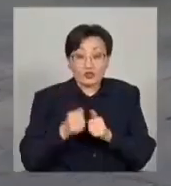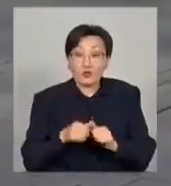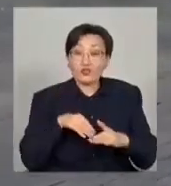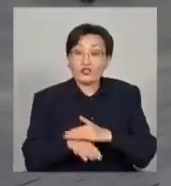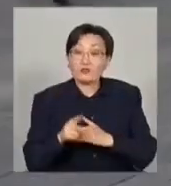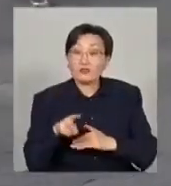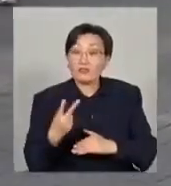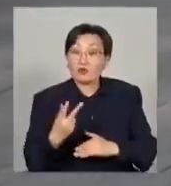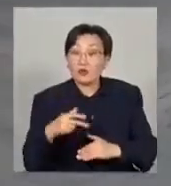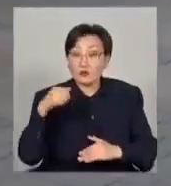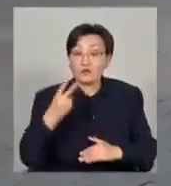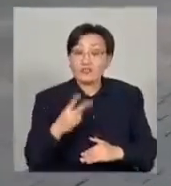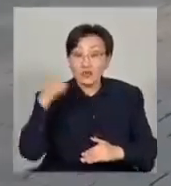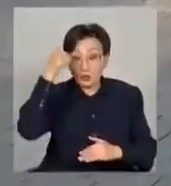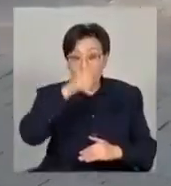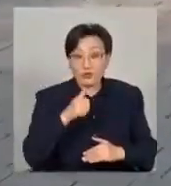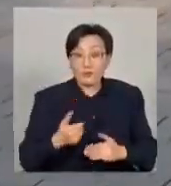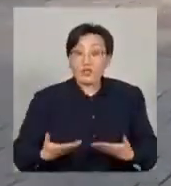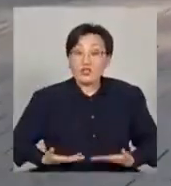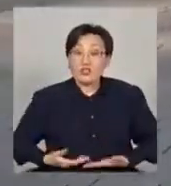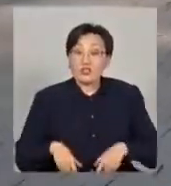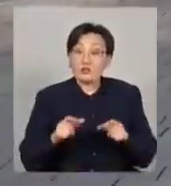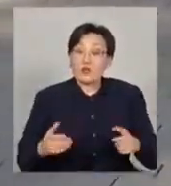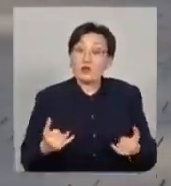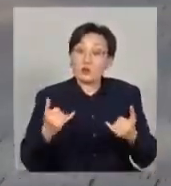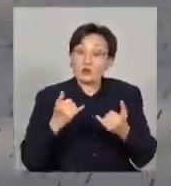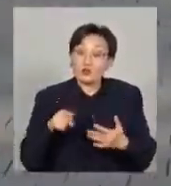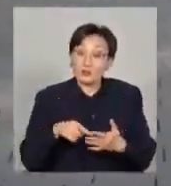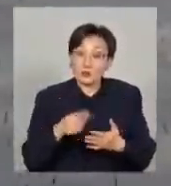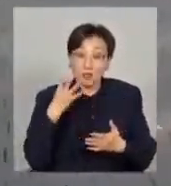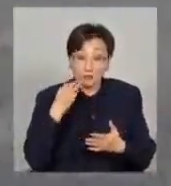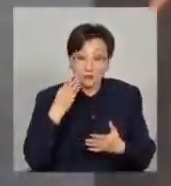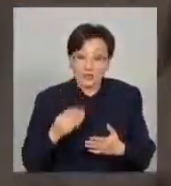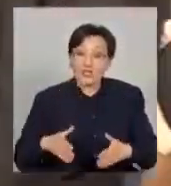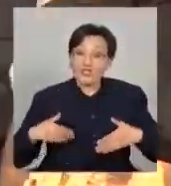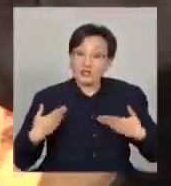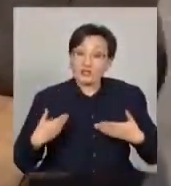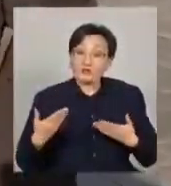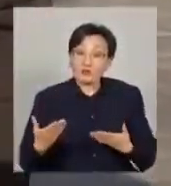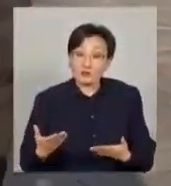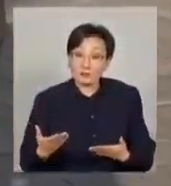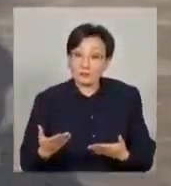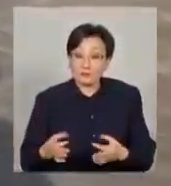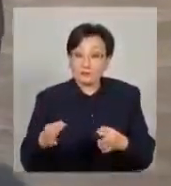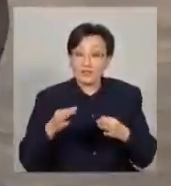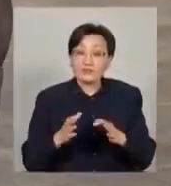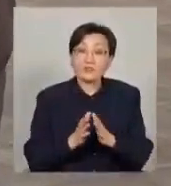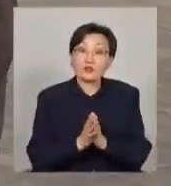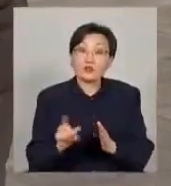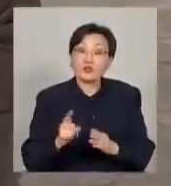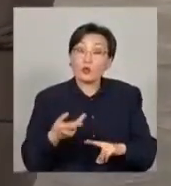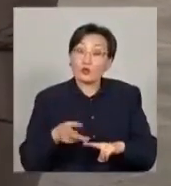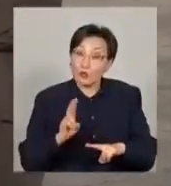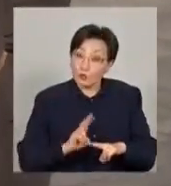уходящий 2022 год жителям и гостям города Алматы. Здравствуйте. Здравствуйте. Подскажите, пожалуйста, что